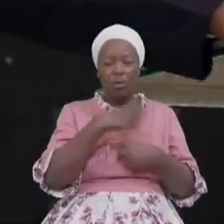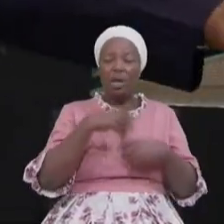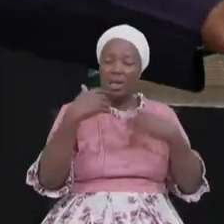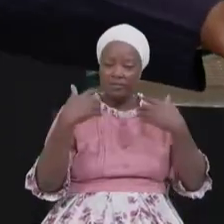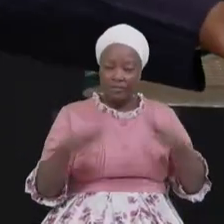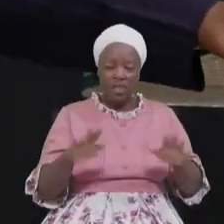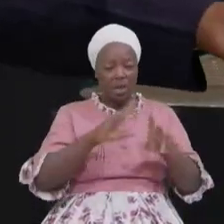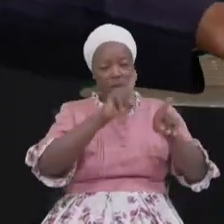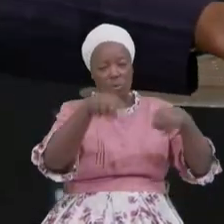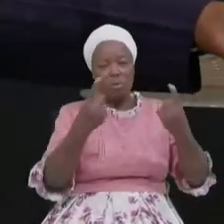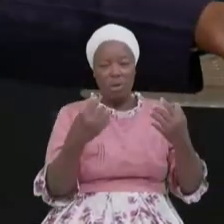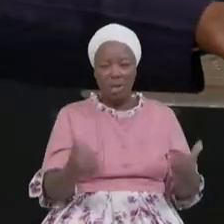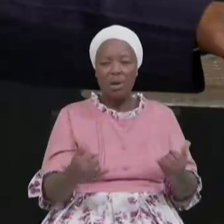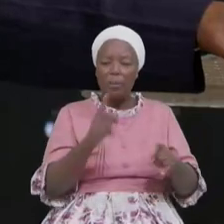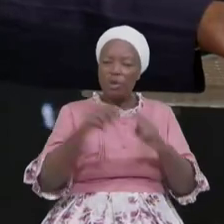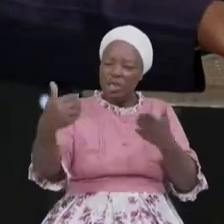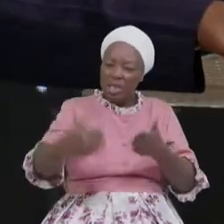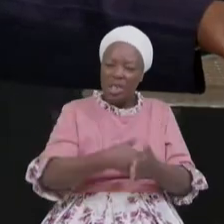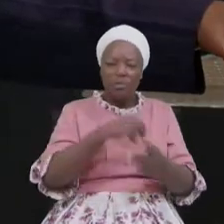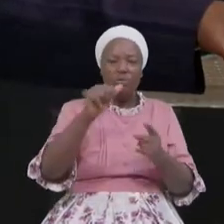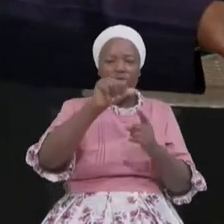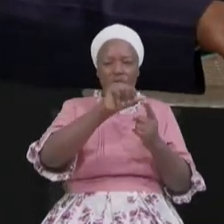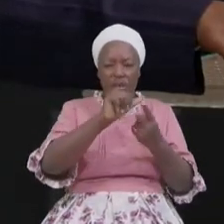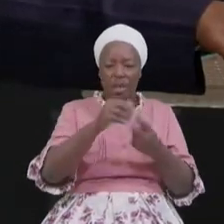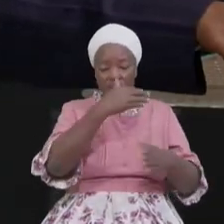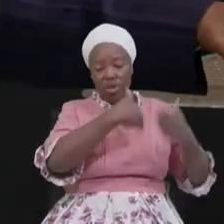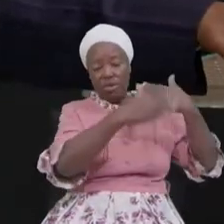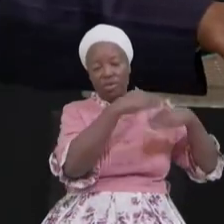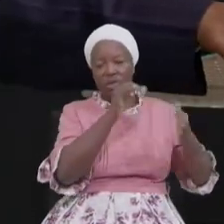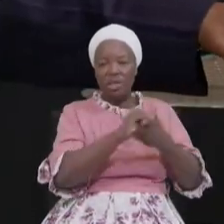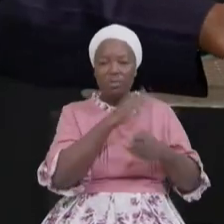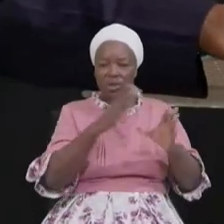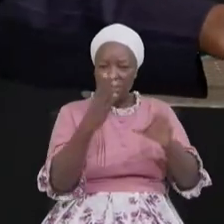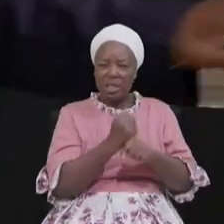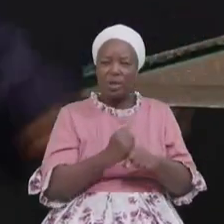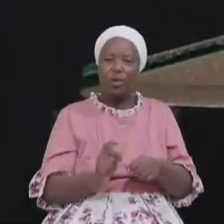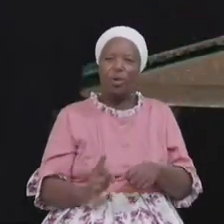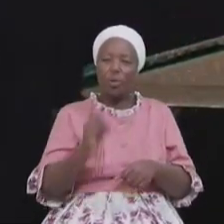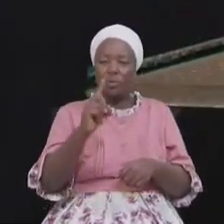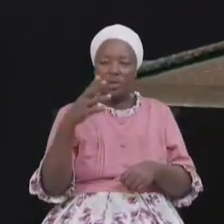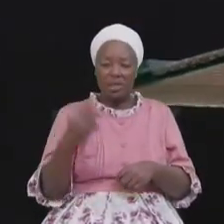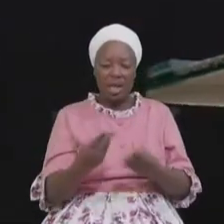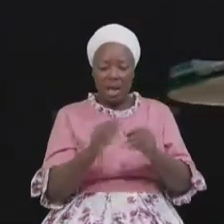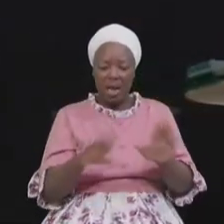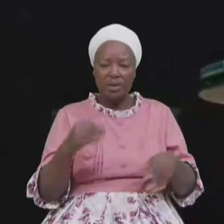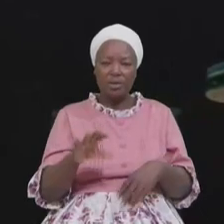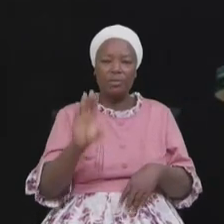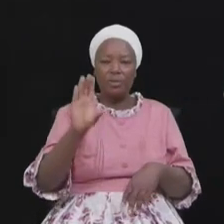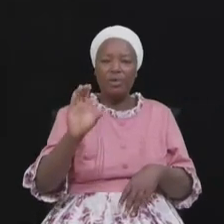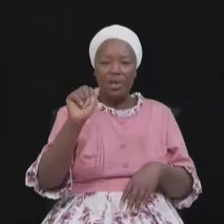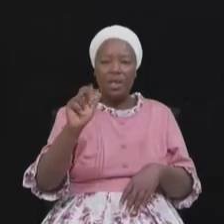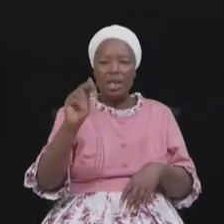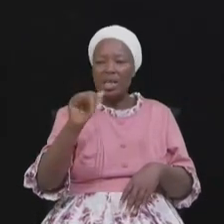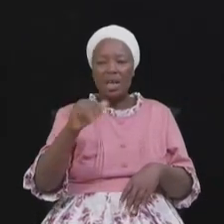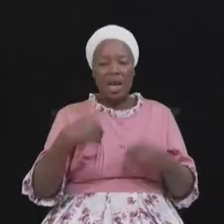génération qui allait donc conquérir Jéricho, qui allait posséder la terre de Canaan, il n'était pas